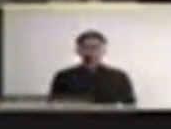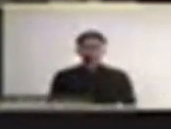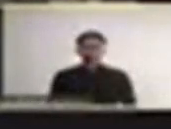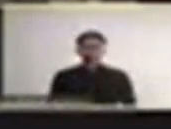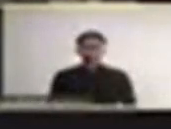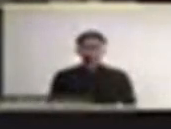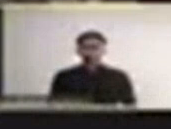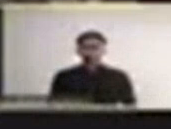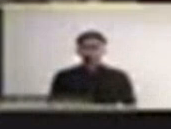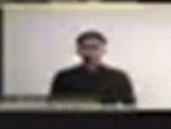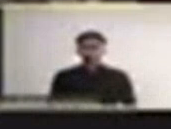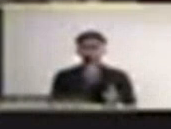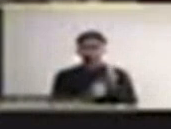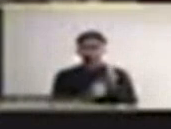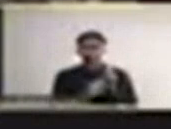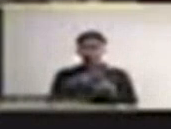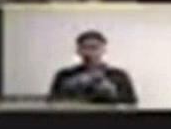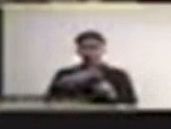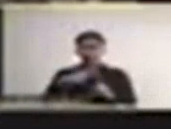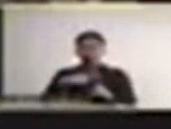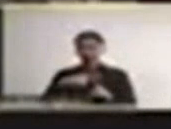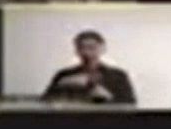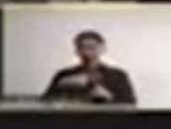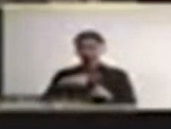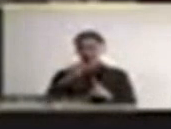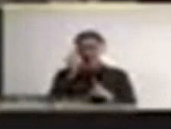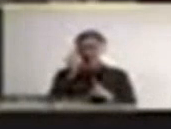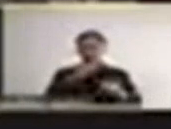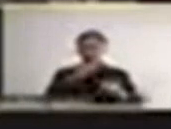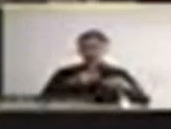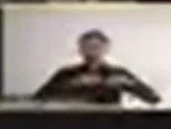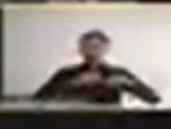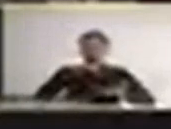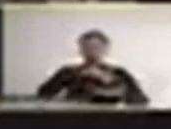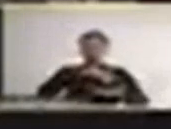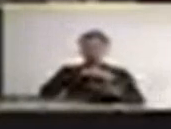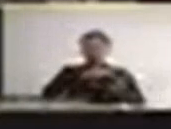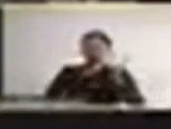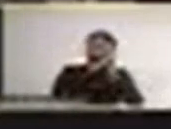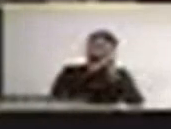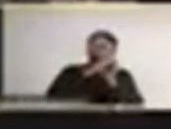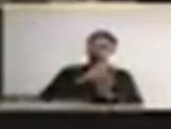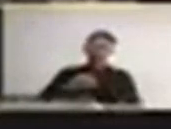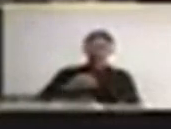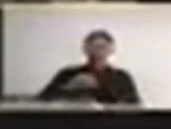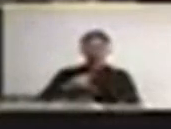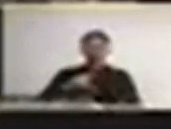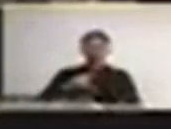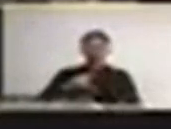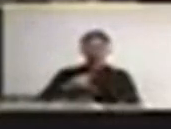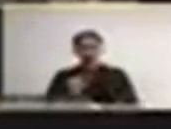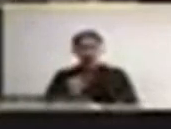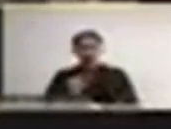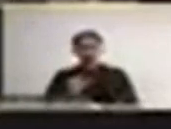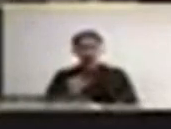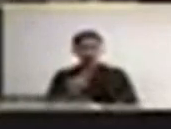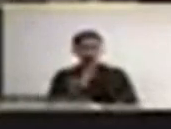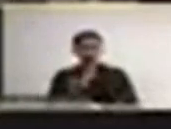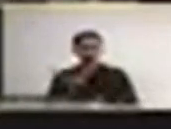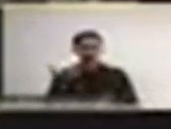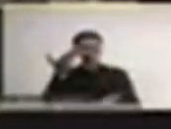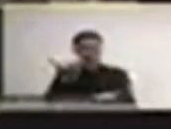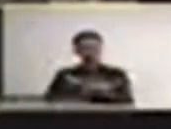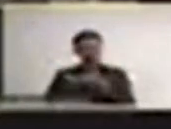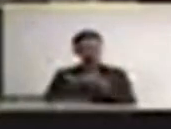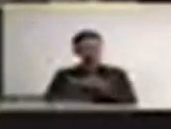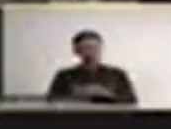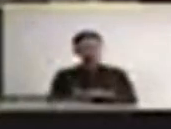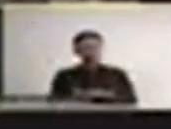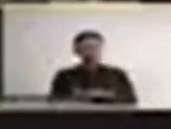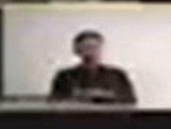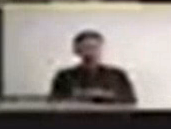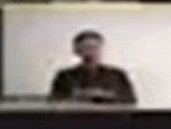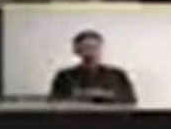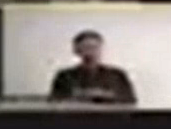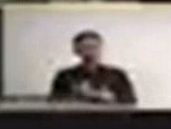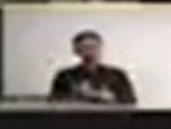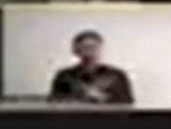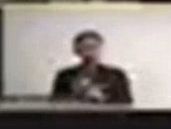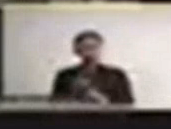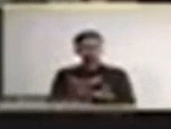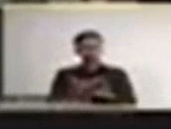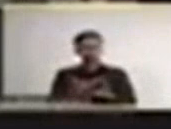ICU, bed pediatric ICU juga yang mampu menangani pasien COVID-19 kondisi kritis dan berat. Itu